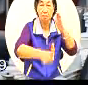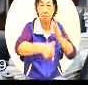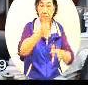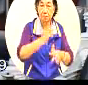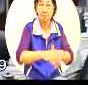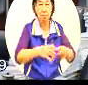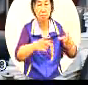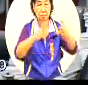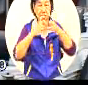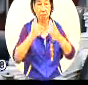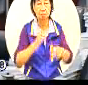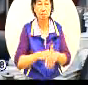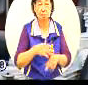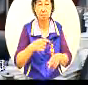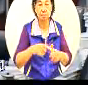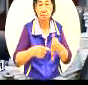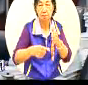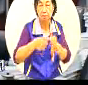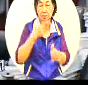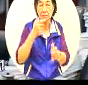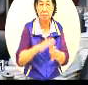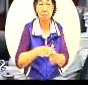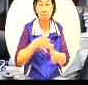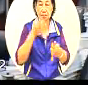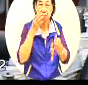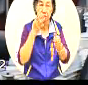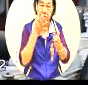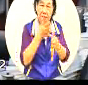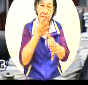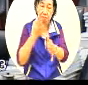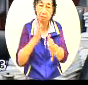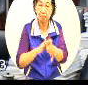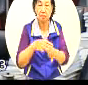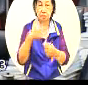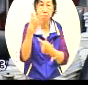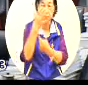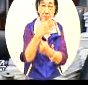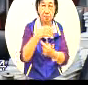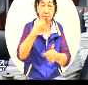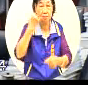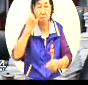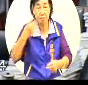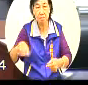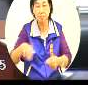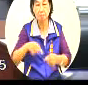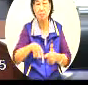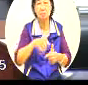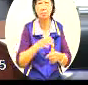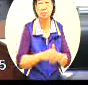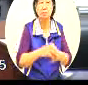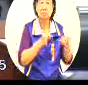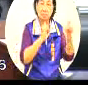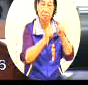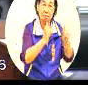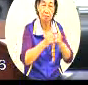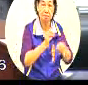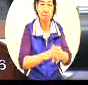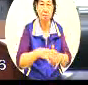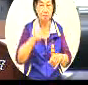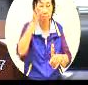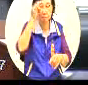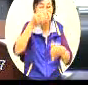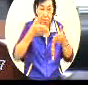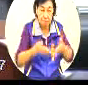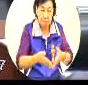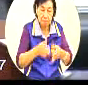是本席建议市长先就大方向，让我们旗津区的居民感受到市长重视旗津这样的一个